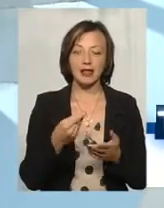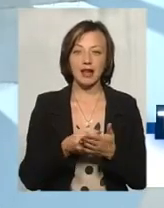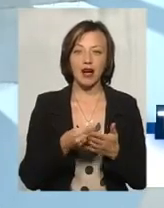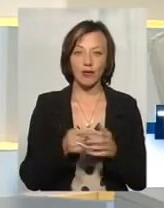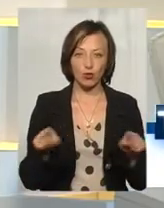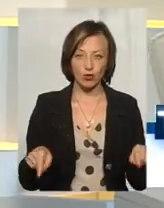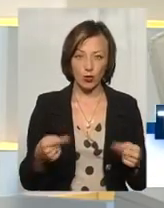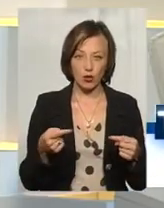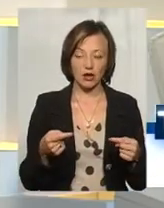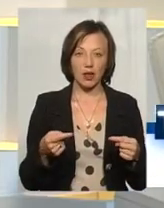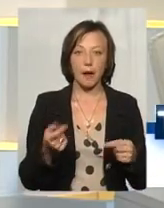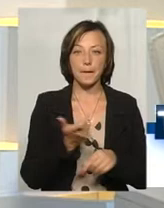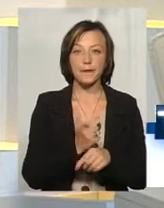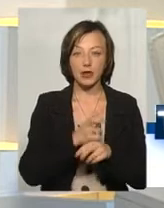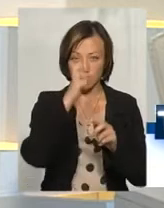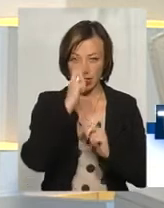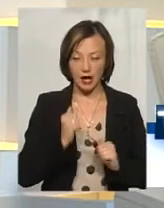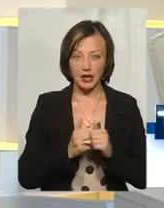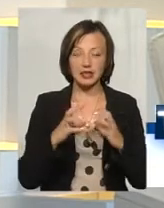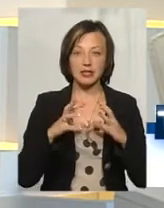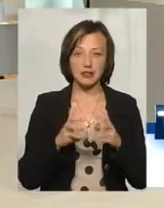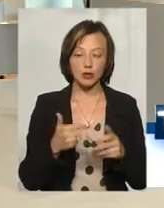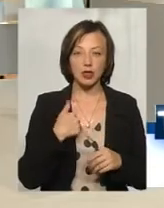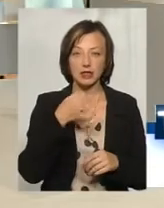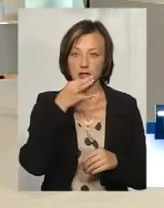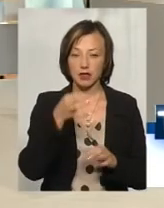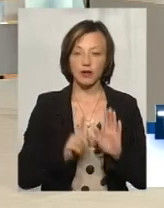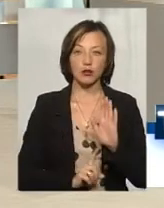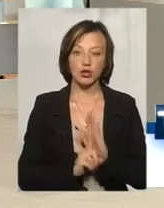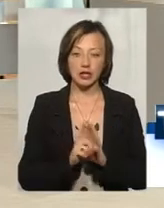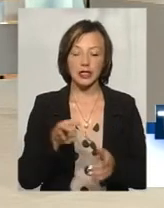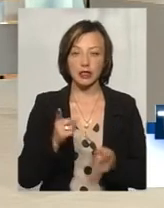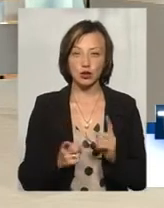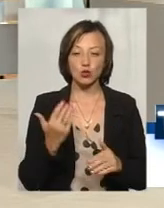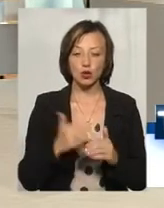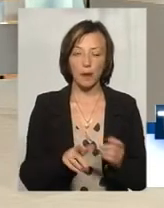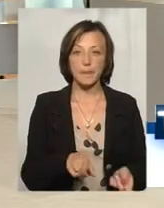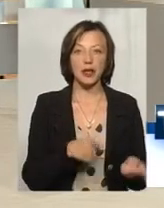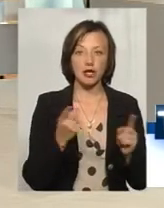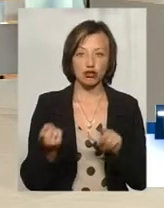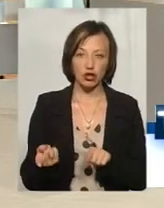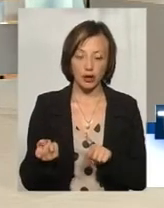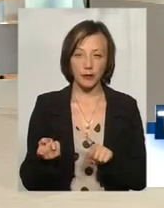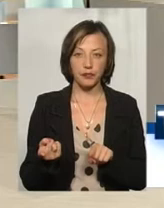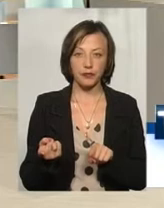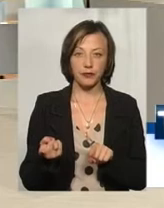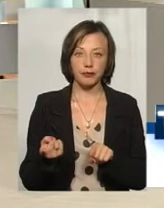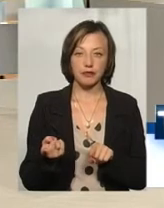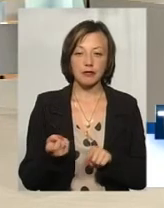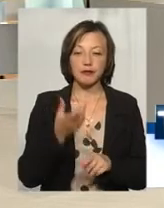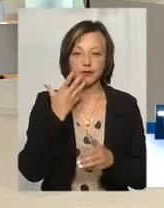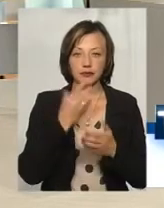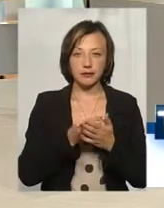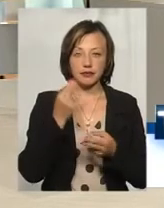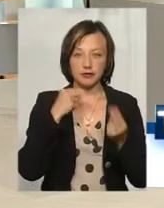тарифоутворення. Більшість країн світу, те, що я сказав на початку, вони дійсно вже перейшли і свої